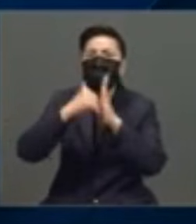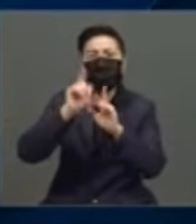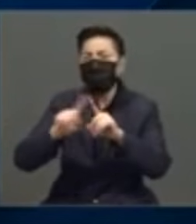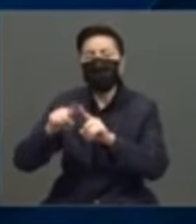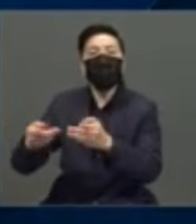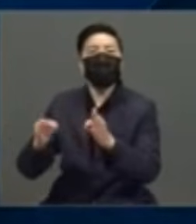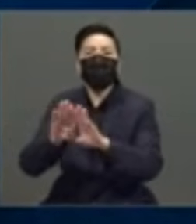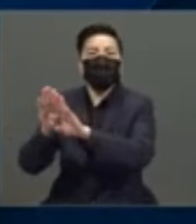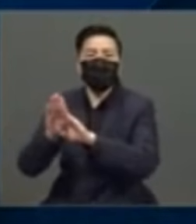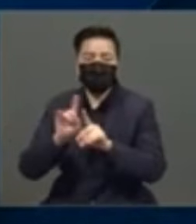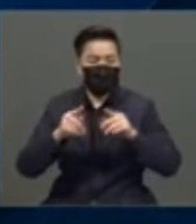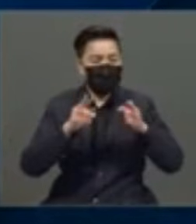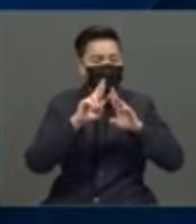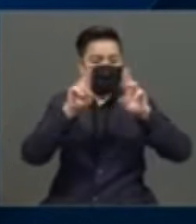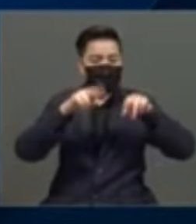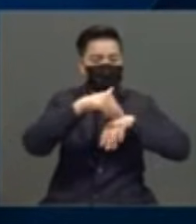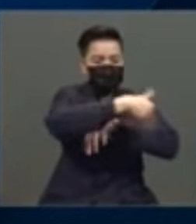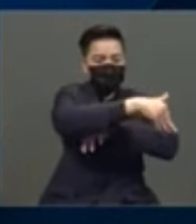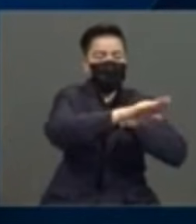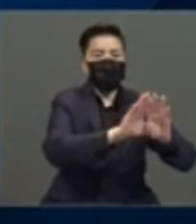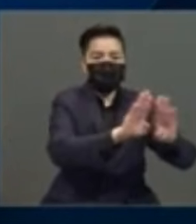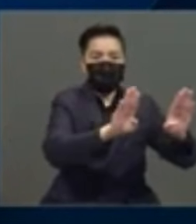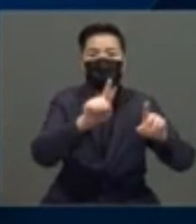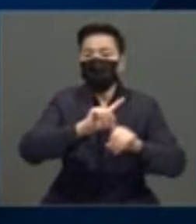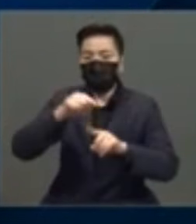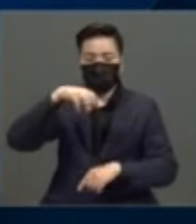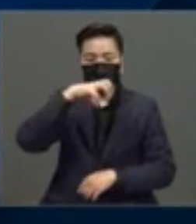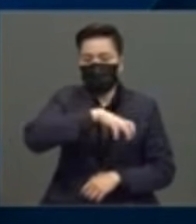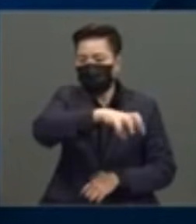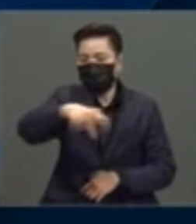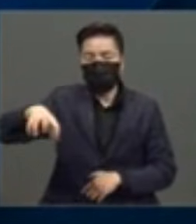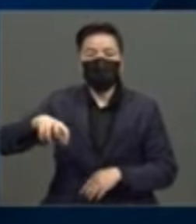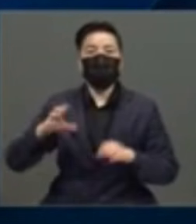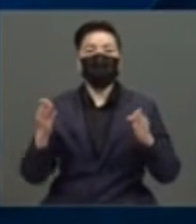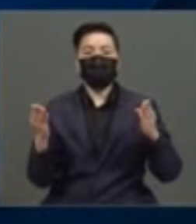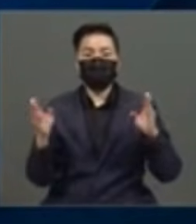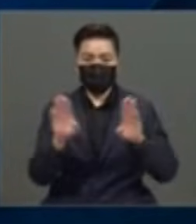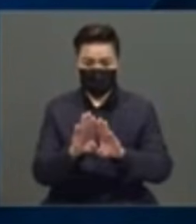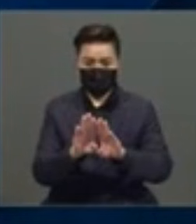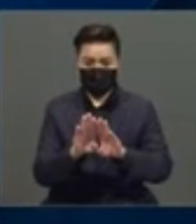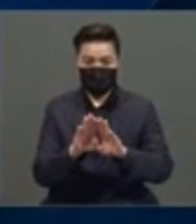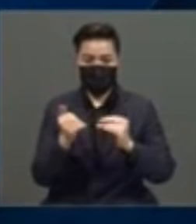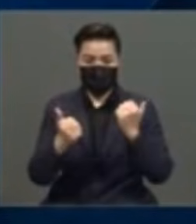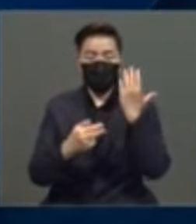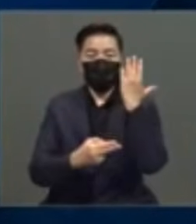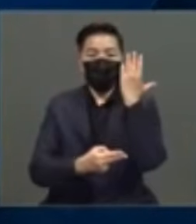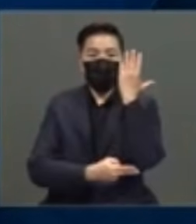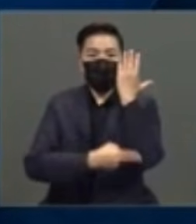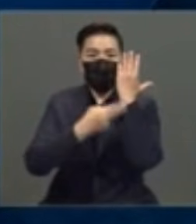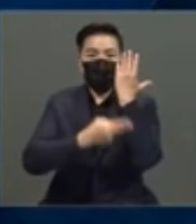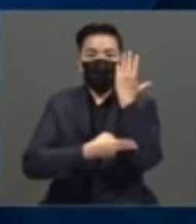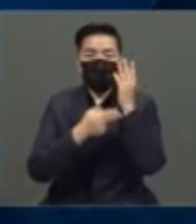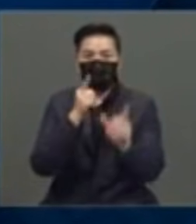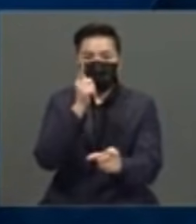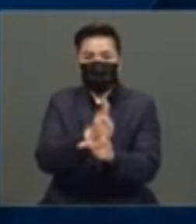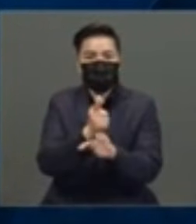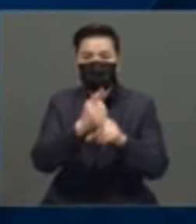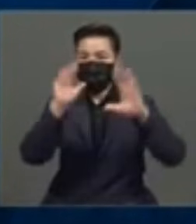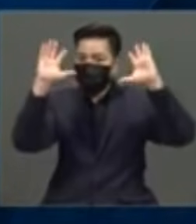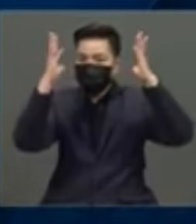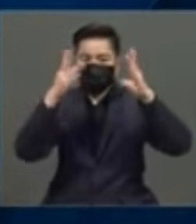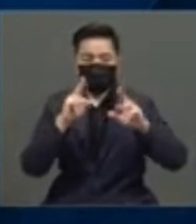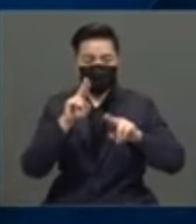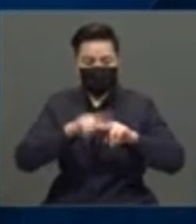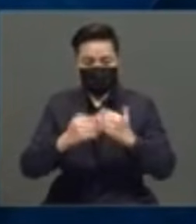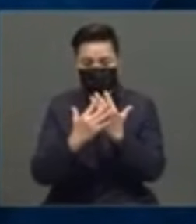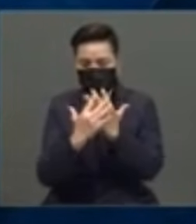อยๆเท่านั้นที่จะเปิดได้นะครับห้างทั้งหมดปิดนะครับอันนี้ขอเน้นย้ำอีกทีหนึ่งโรงแรมงดการจัดเลี้ยงงดสัม